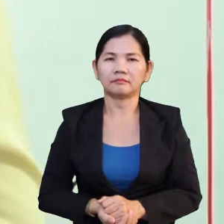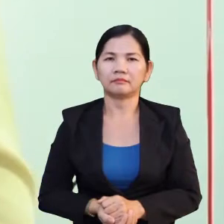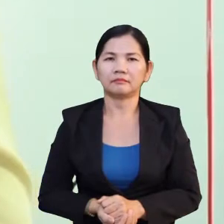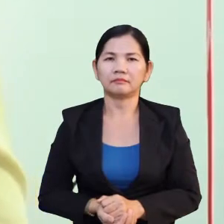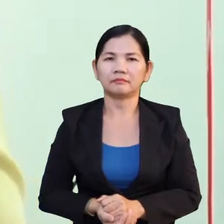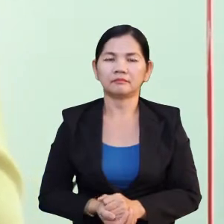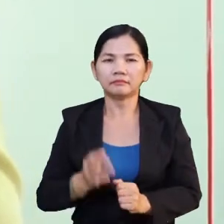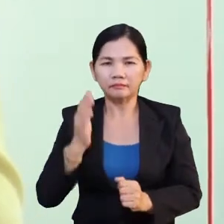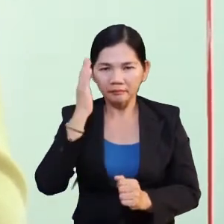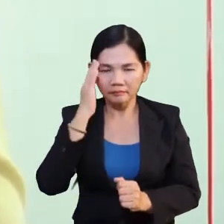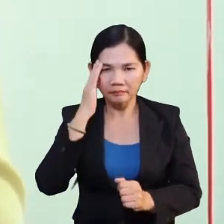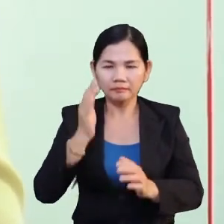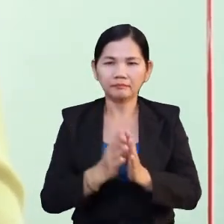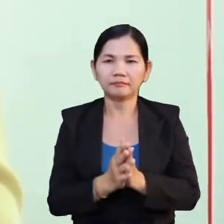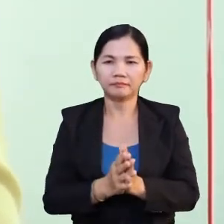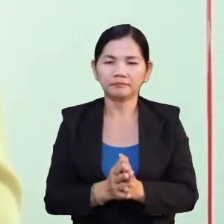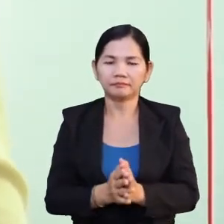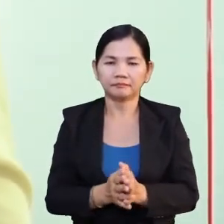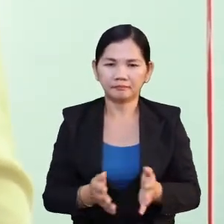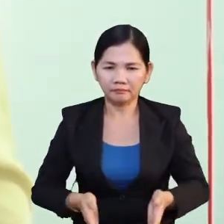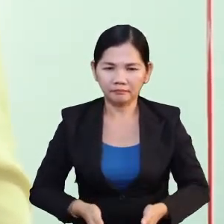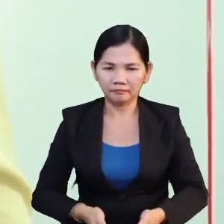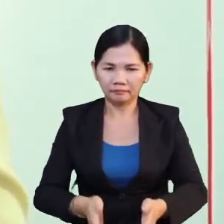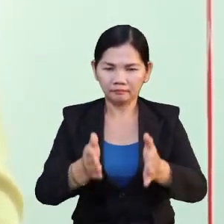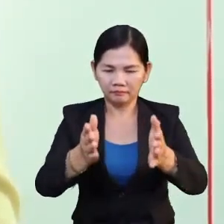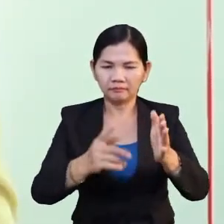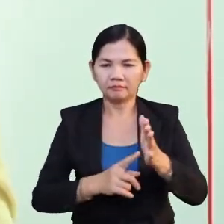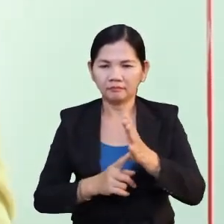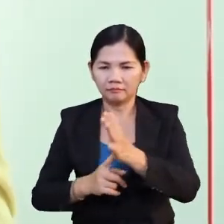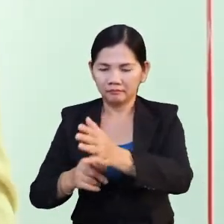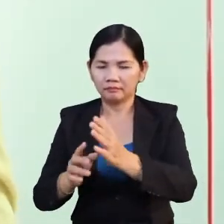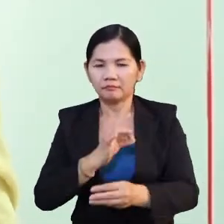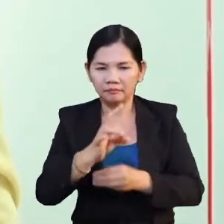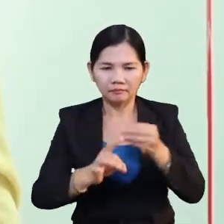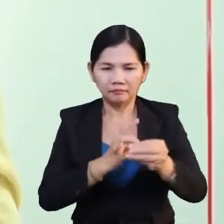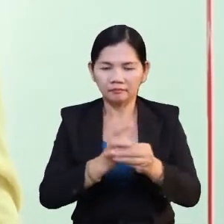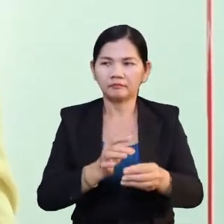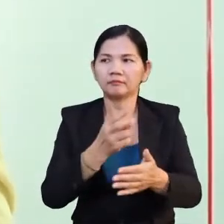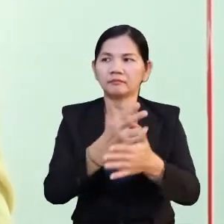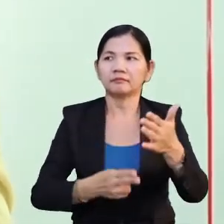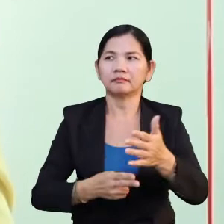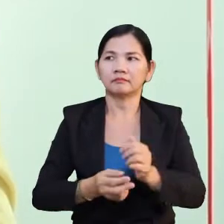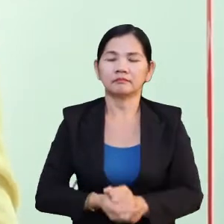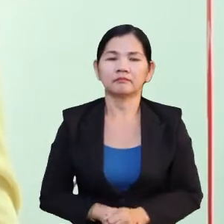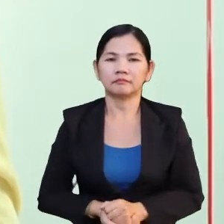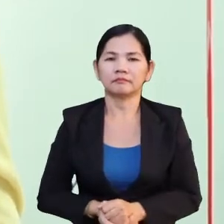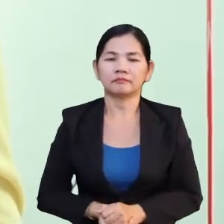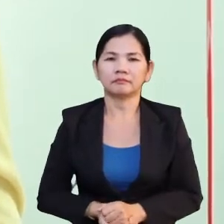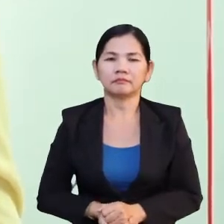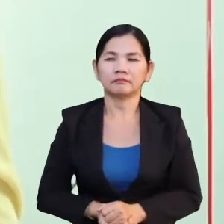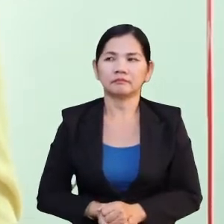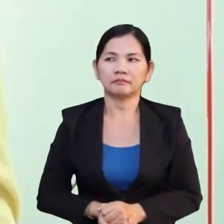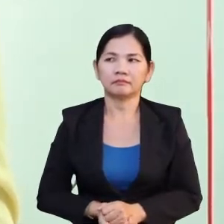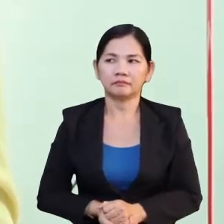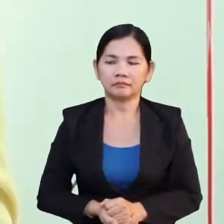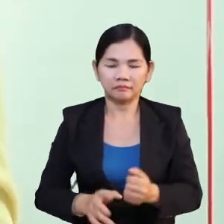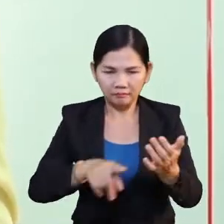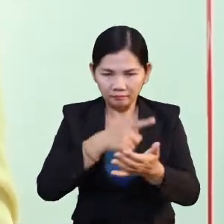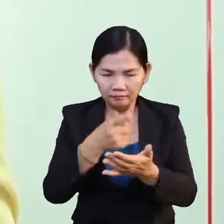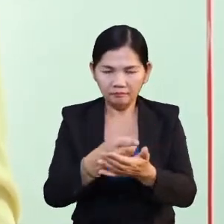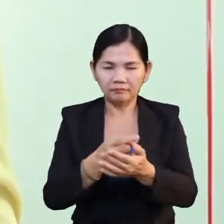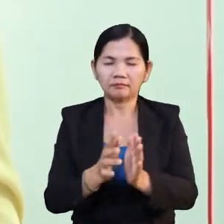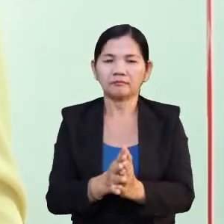ចាកូនគិតតិចមើលតើរូបភាពដែលអ្នកគ្រូកំពុងតែបង្ហាញកូនហ្នឹងគឺចង់និយាយពីអ្វីចាយើងចូលរួមឆ្លើយទាំងអ